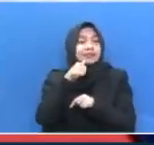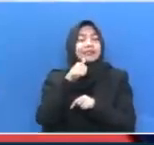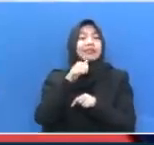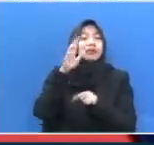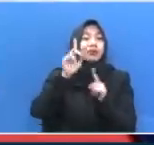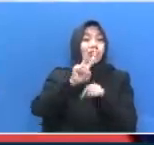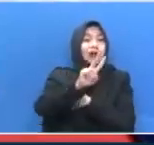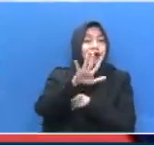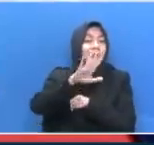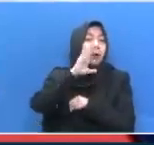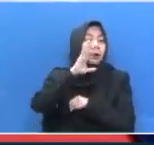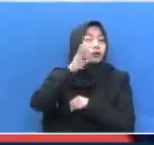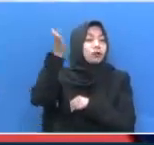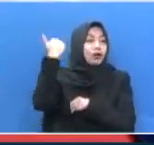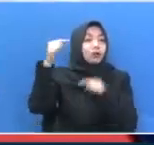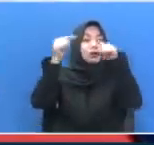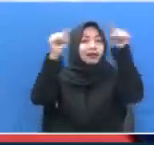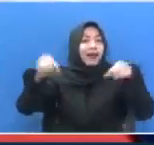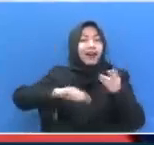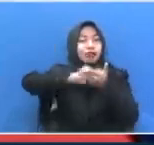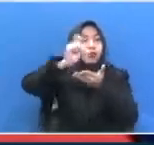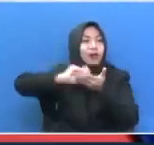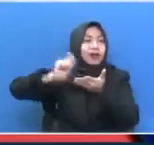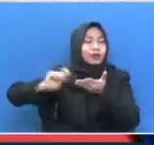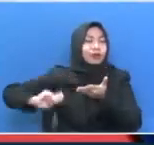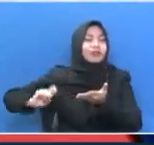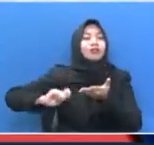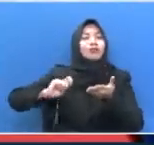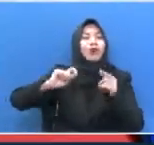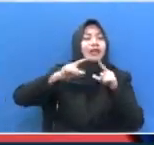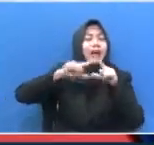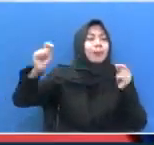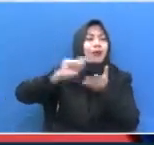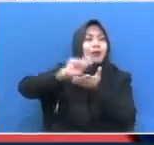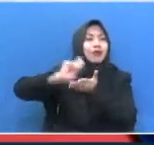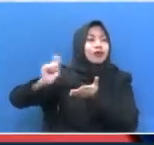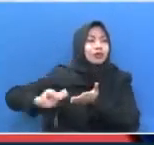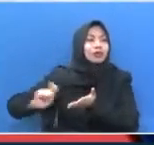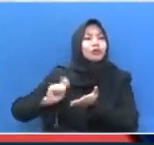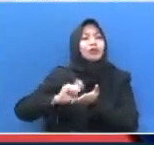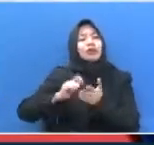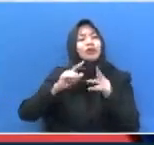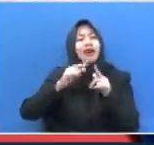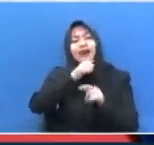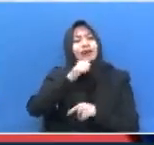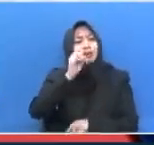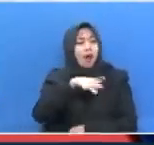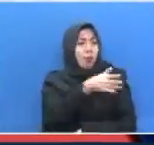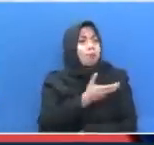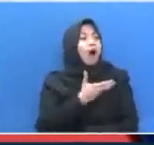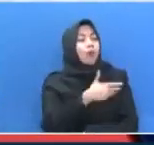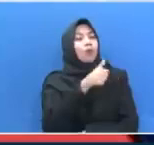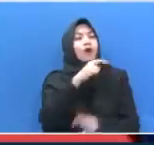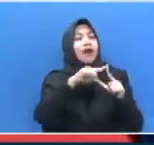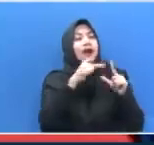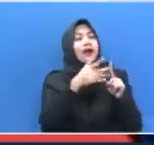Agustus yang berupa tangan tulisannya itu adalah sebagai bentuk Bagaimana Anis itu menginginkan ahay sebagai wakilnya tapi